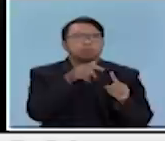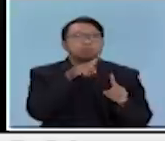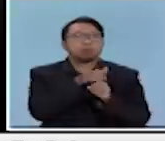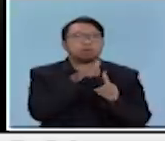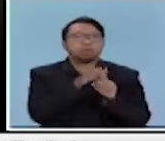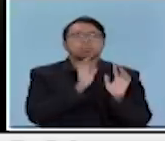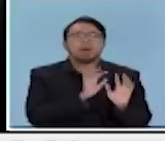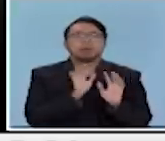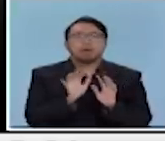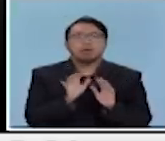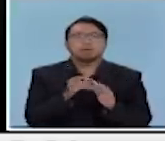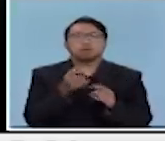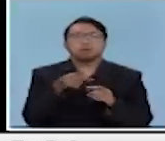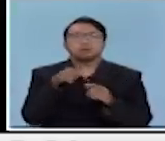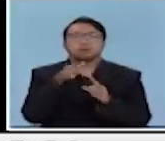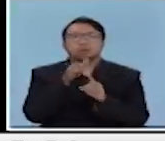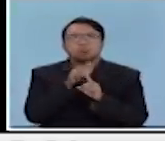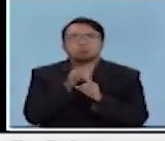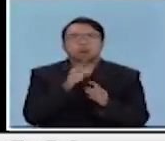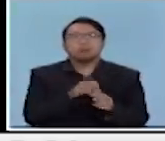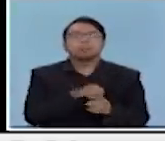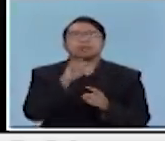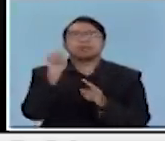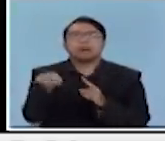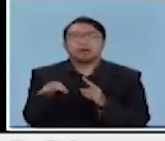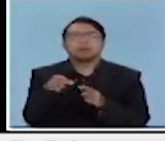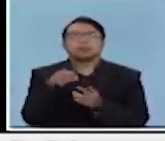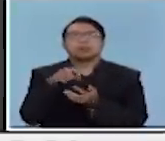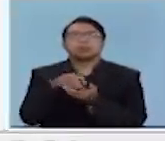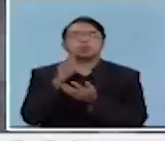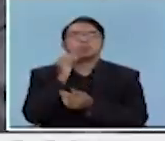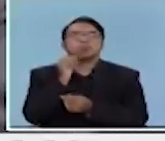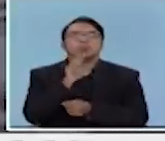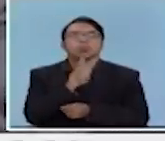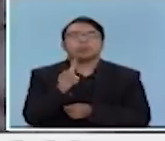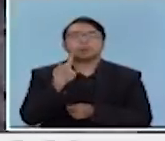membuat polisi memindahkan sel pemuda berusia 21 tahun itu.